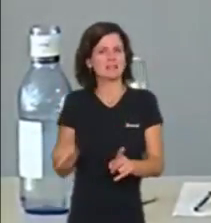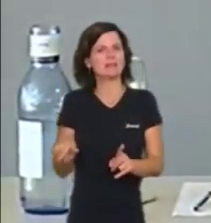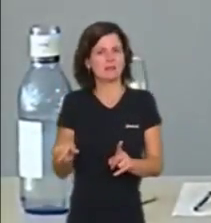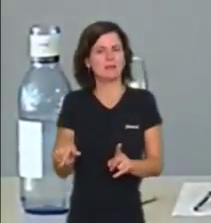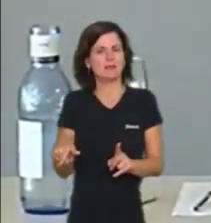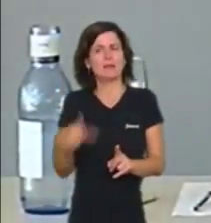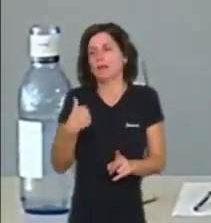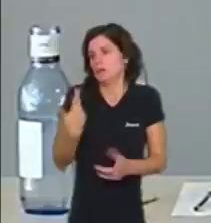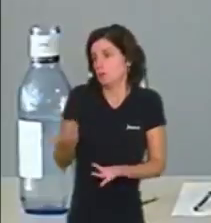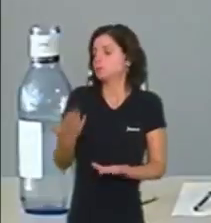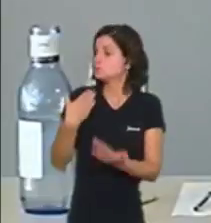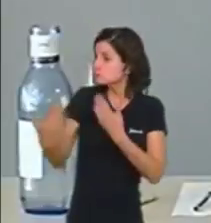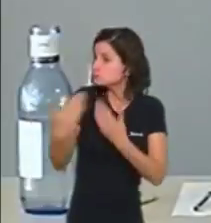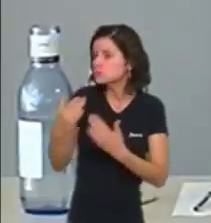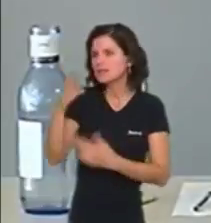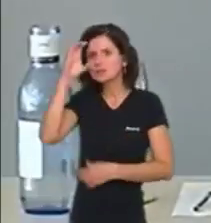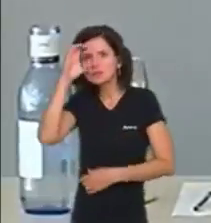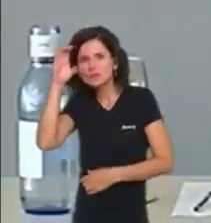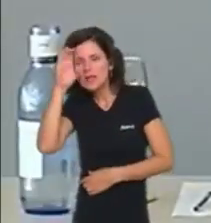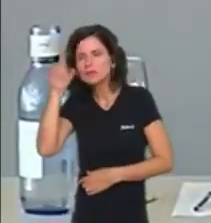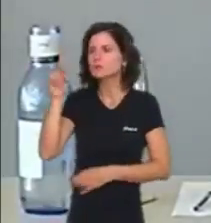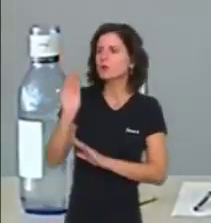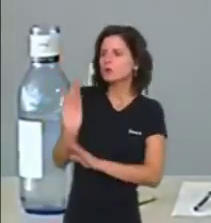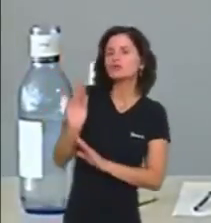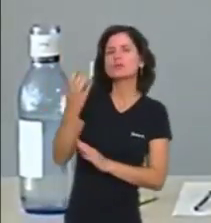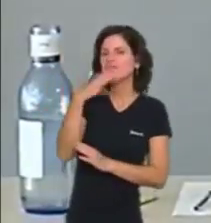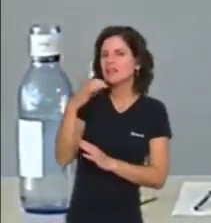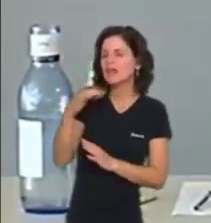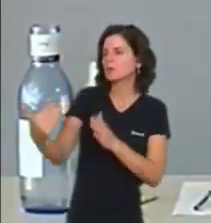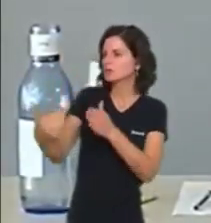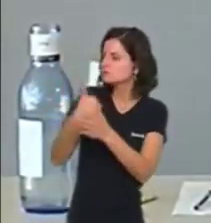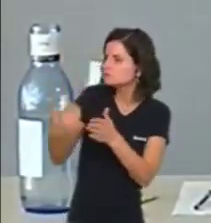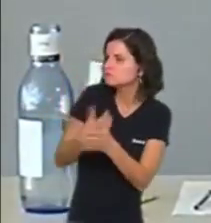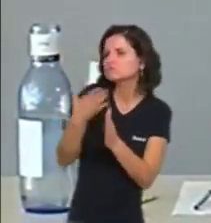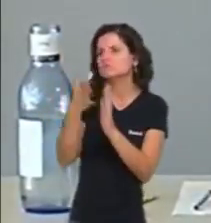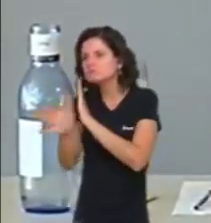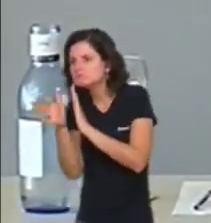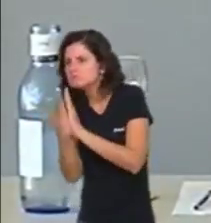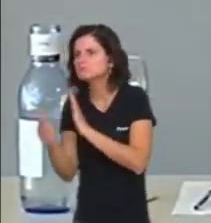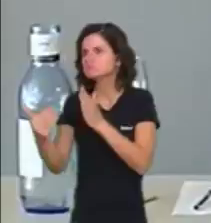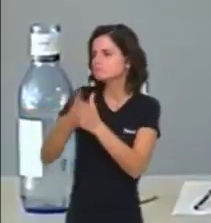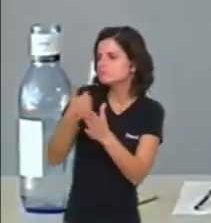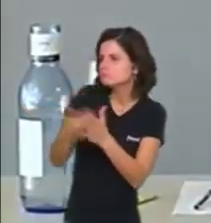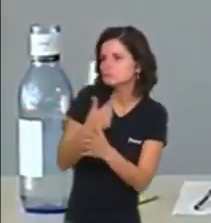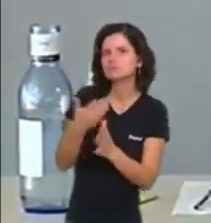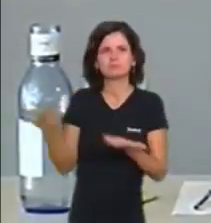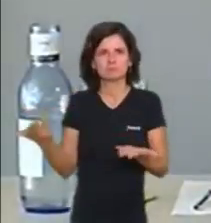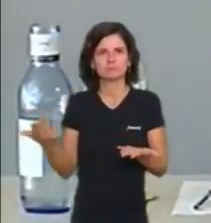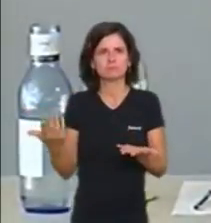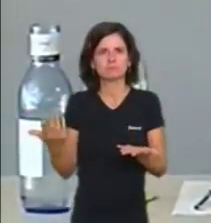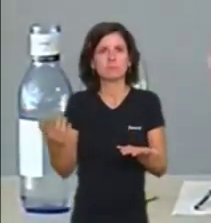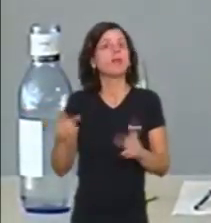Pues donant-los la paraula, atenent-los, escoltant les seues reivindicacions i ells després pues han agarrat i se n'han